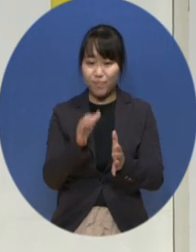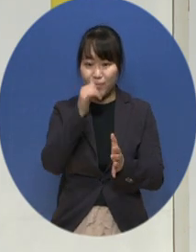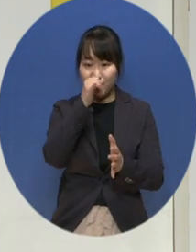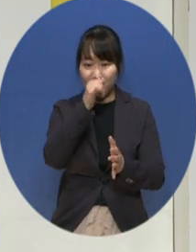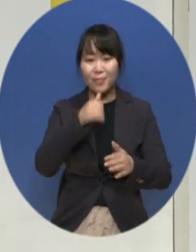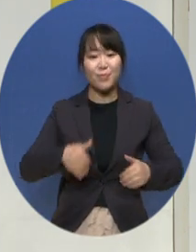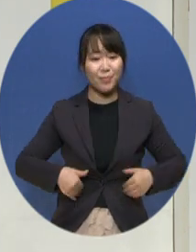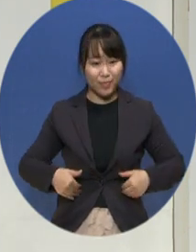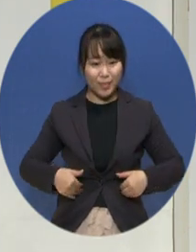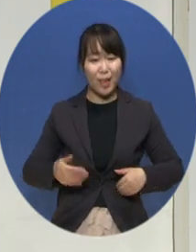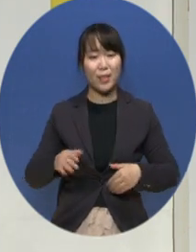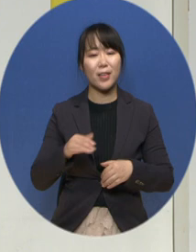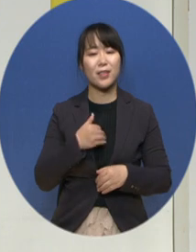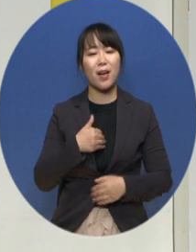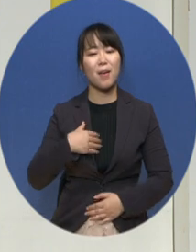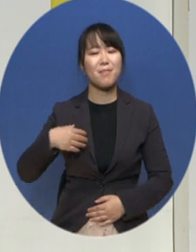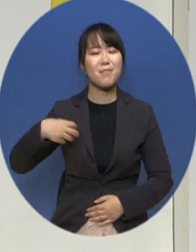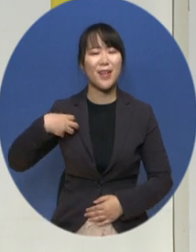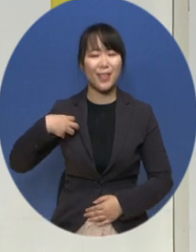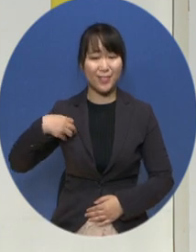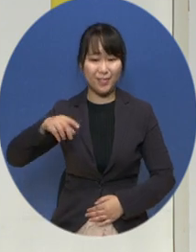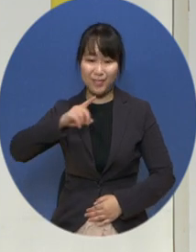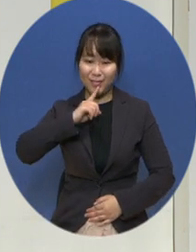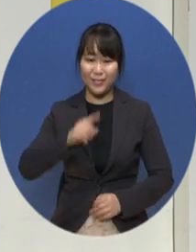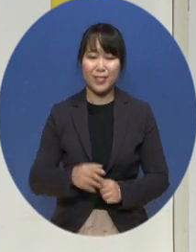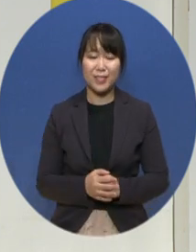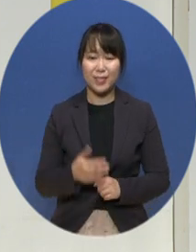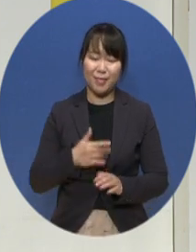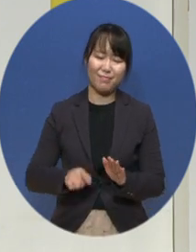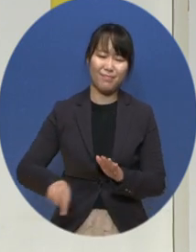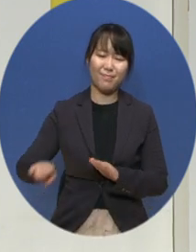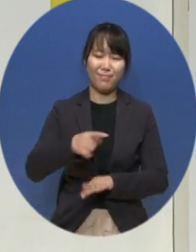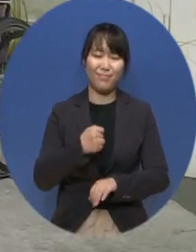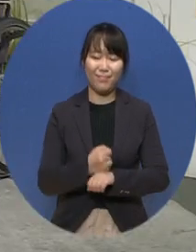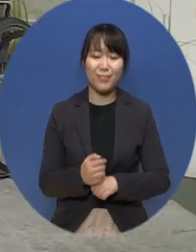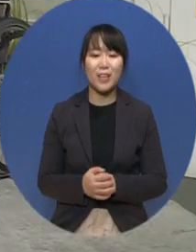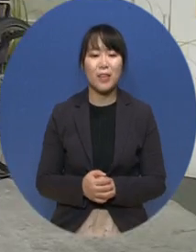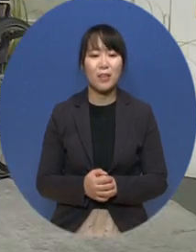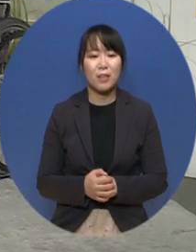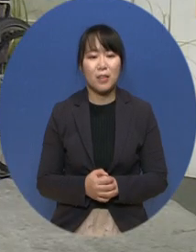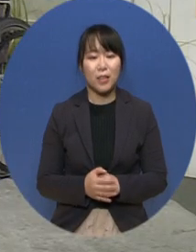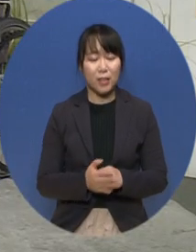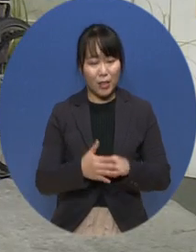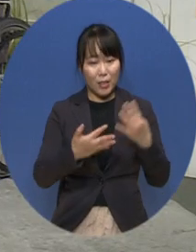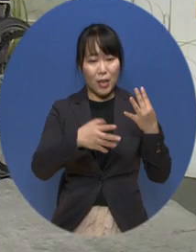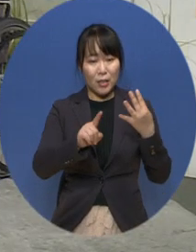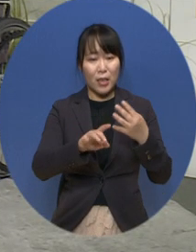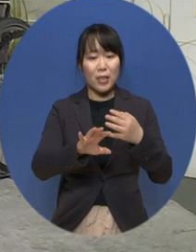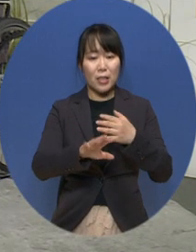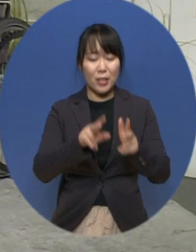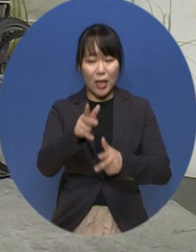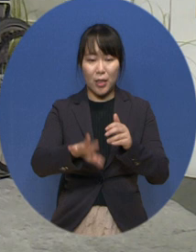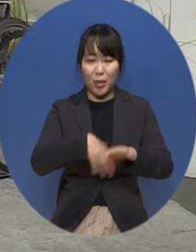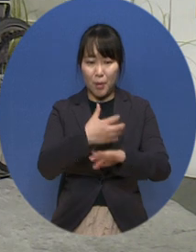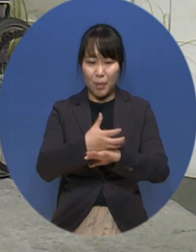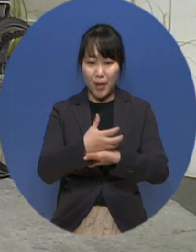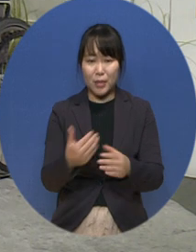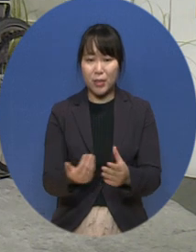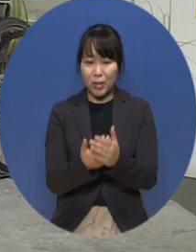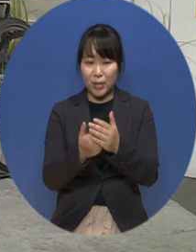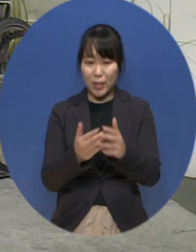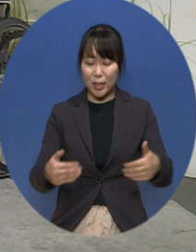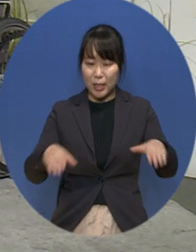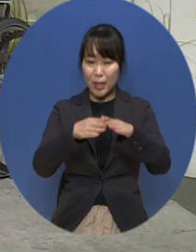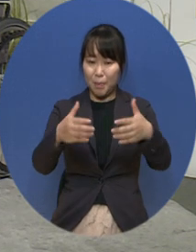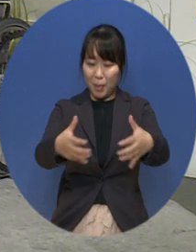급한 만드는데 제가 하겠다 아 나 두겠다 그래서 4차 산업 잔재인 이제 벨트를 만들겠다는 목표로